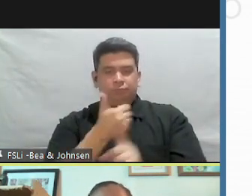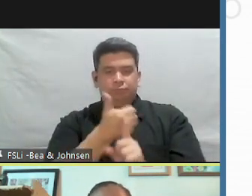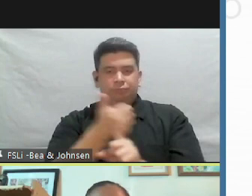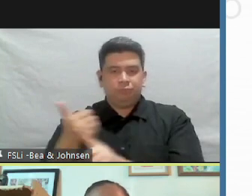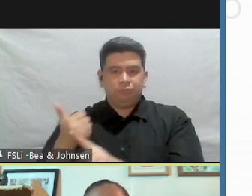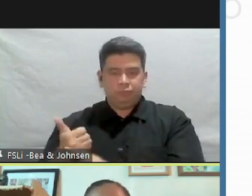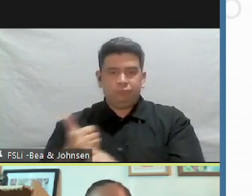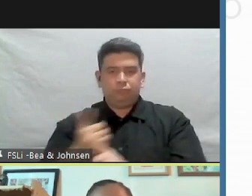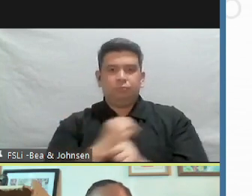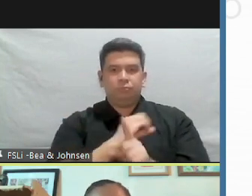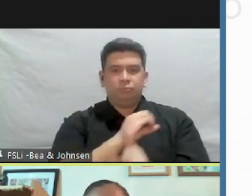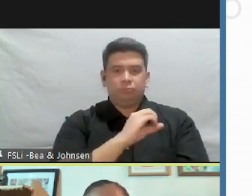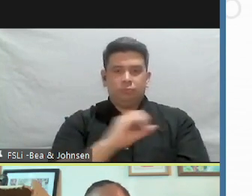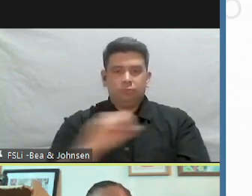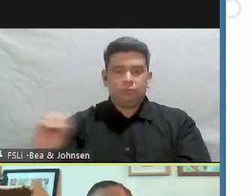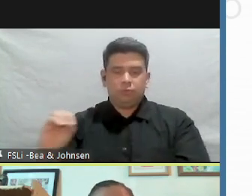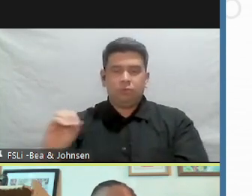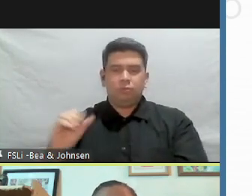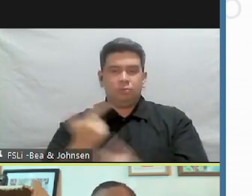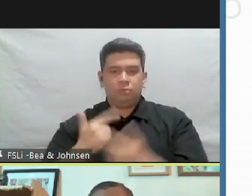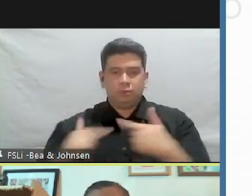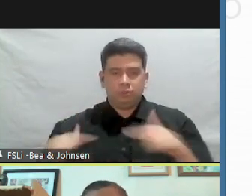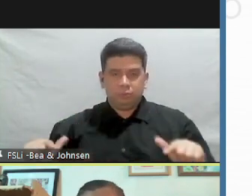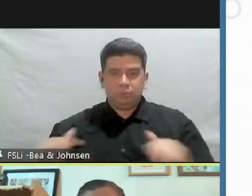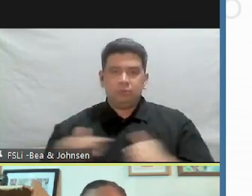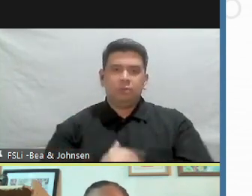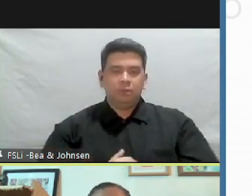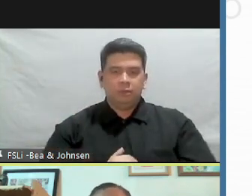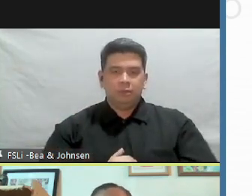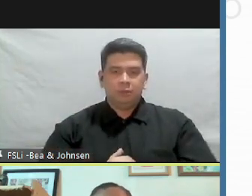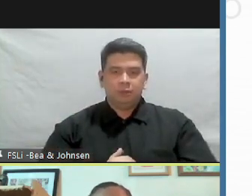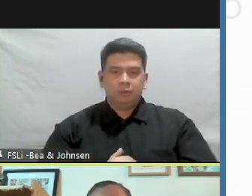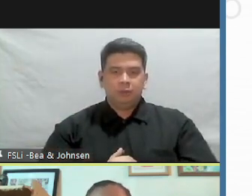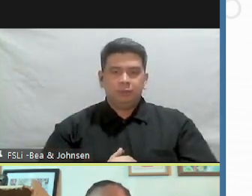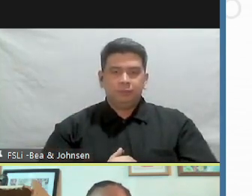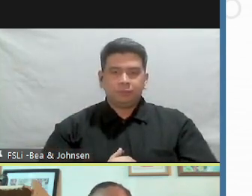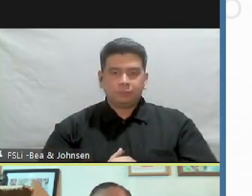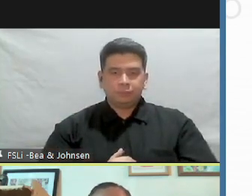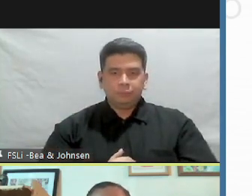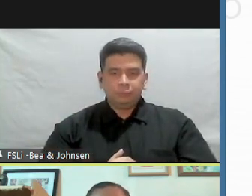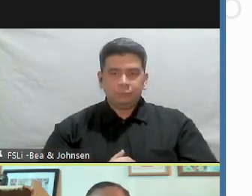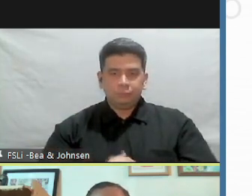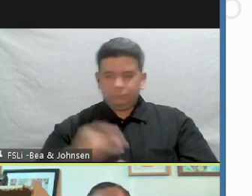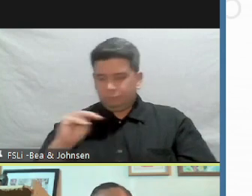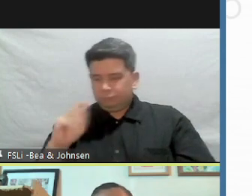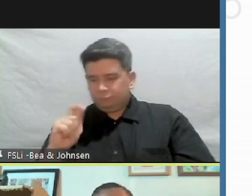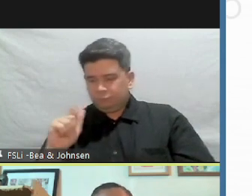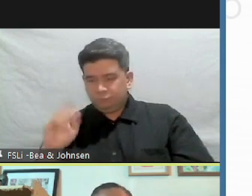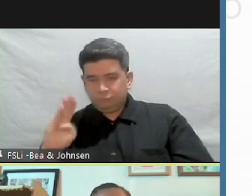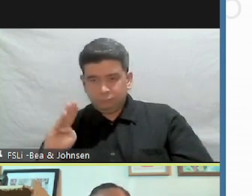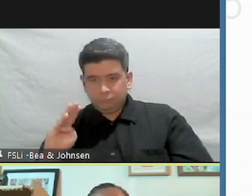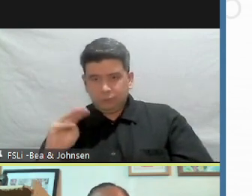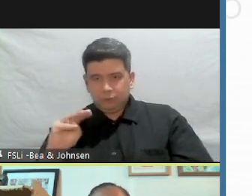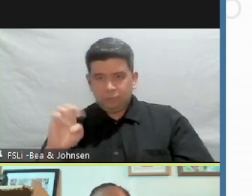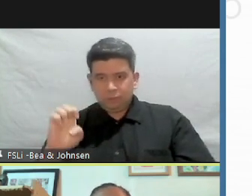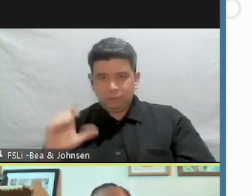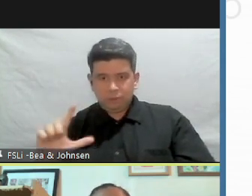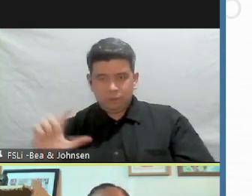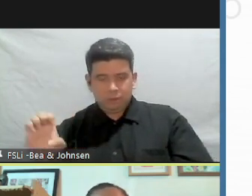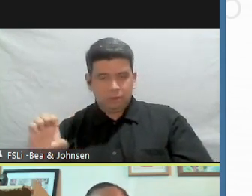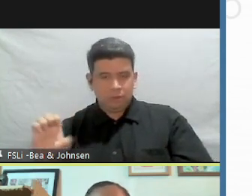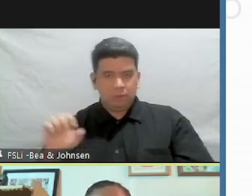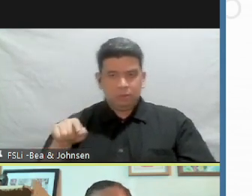Lumalabas na may hamon kung mahirap ang pagtatanggol ng MTBMLE sa House at Senado